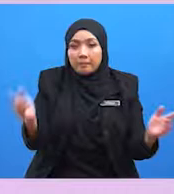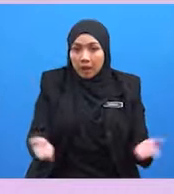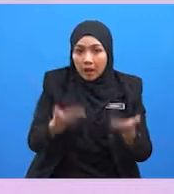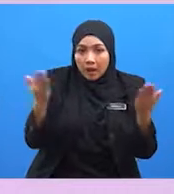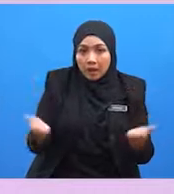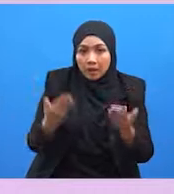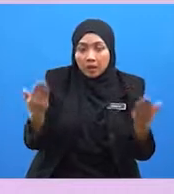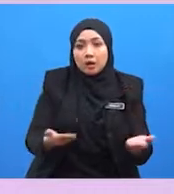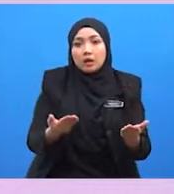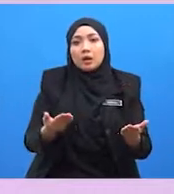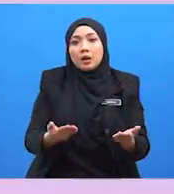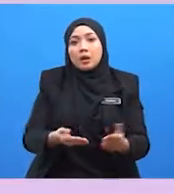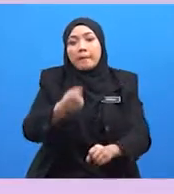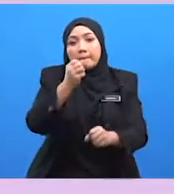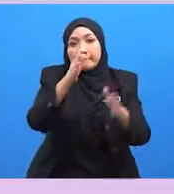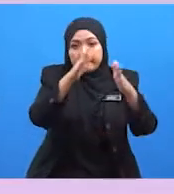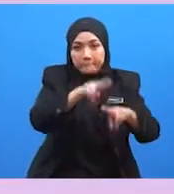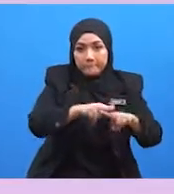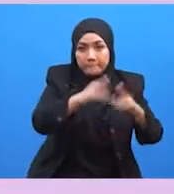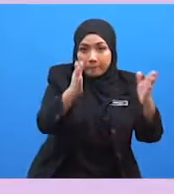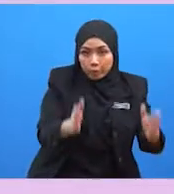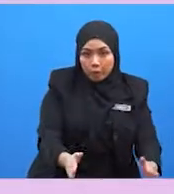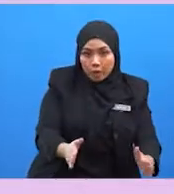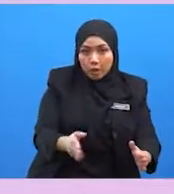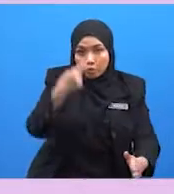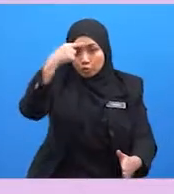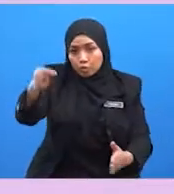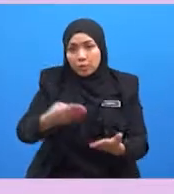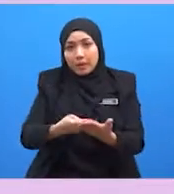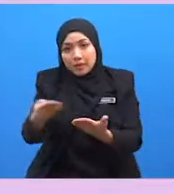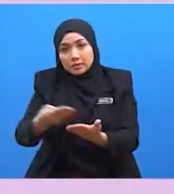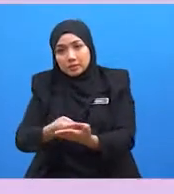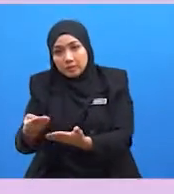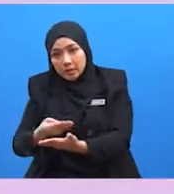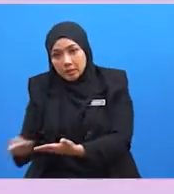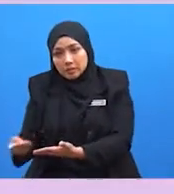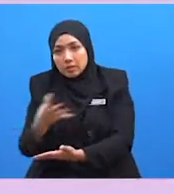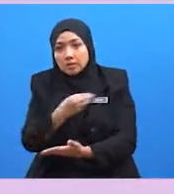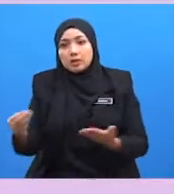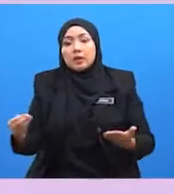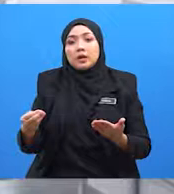penduduk berbelanja dan aktiviti pelaburan perniagaan.